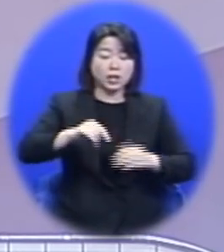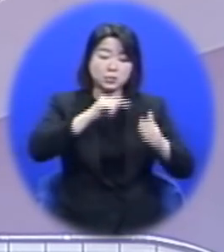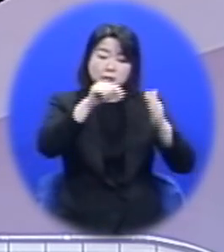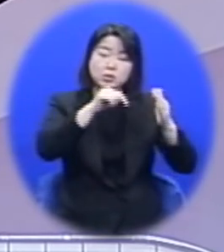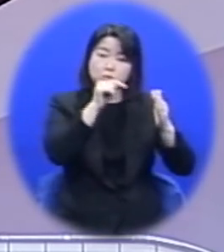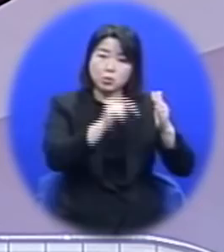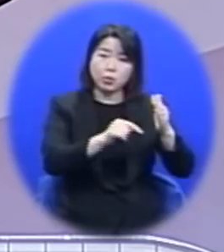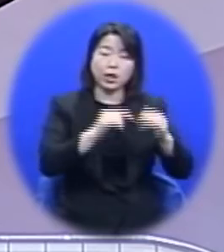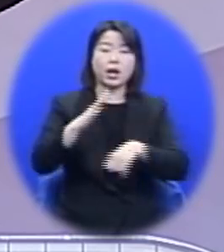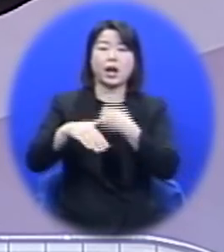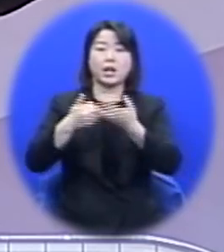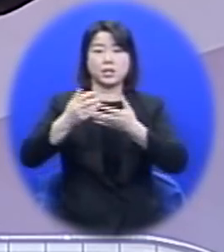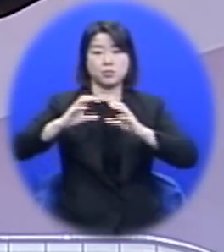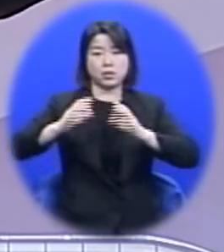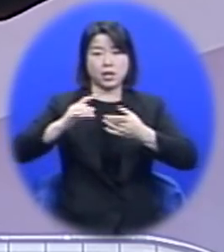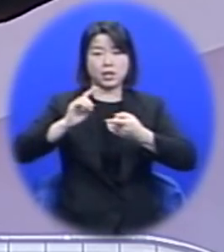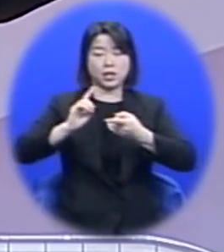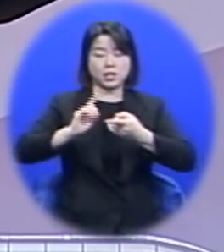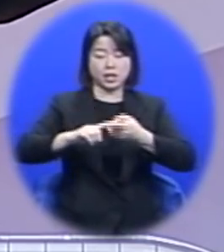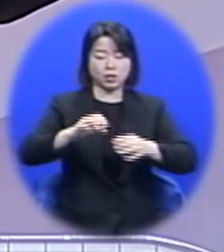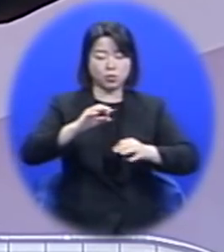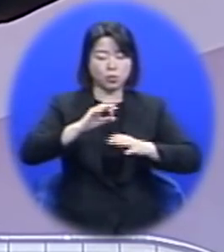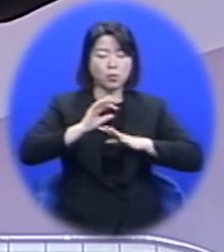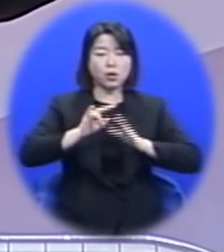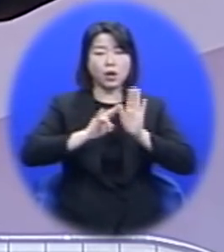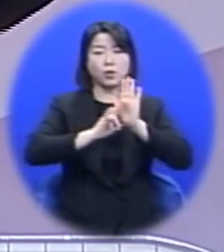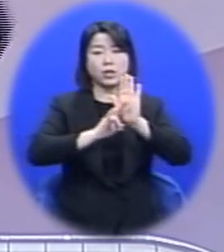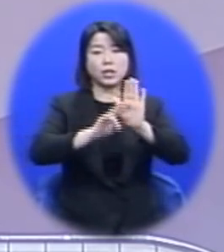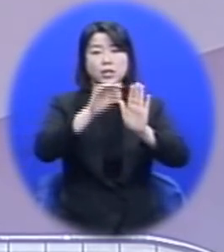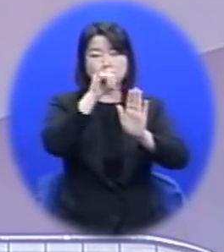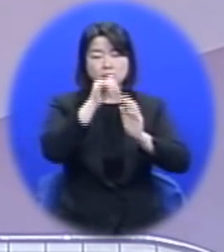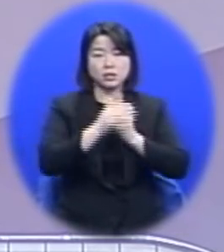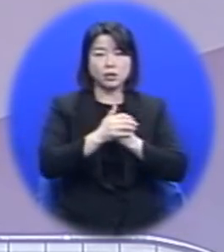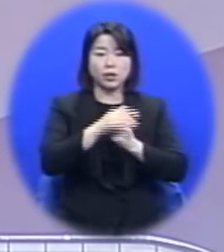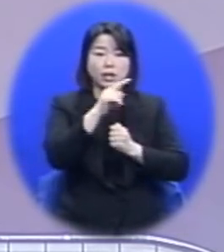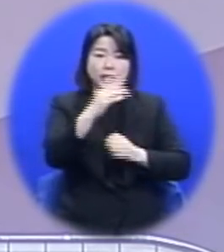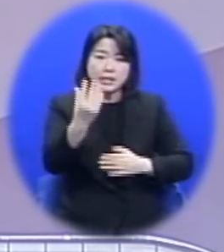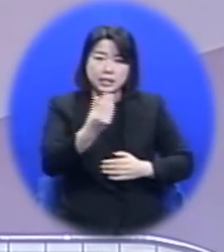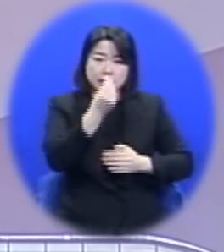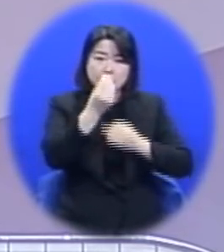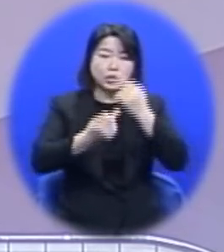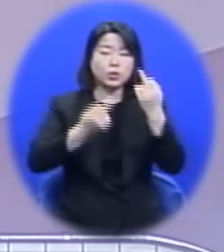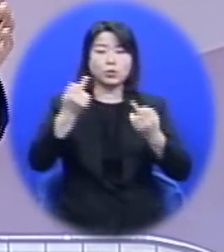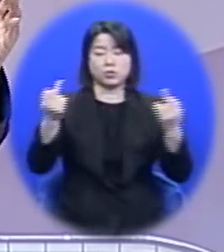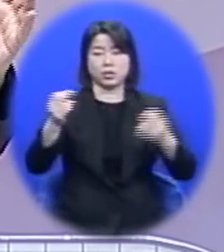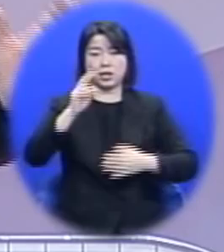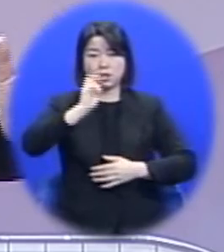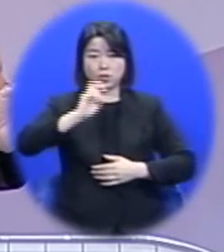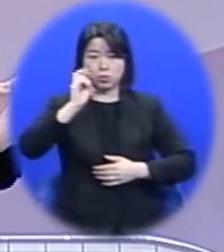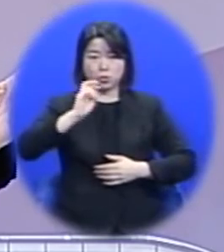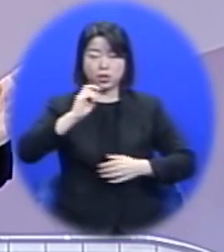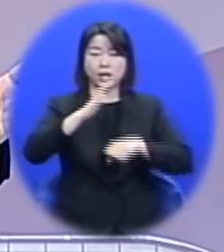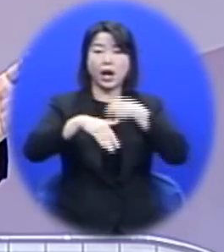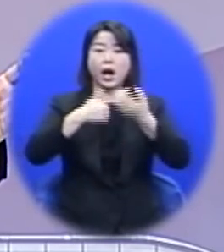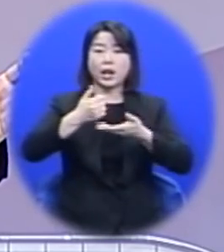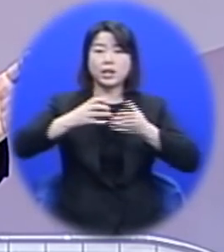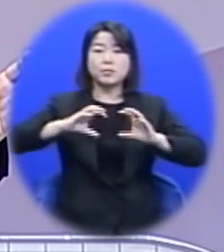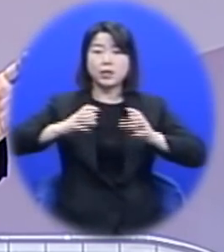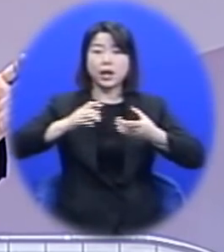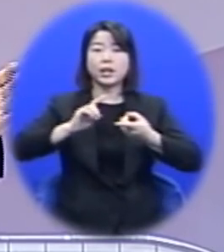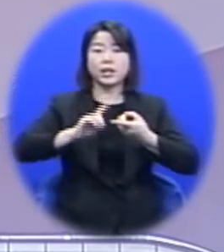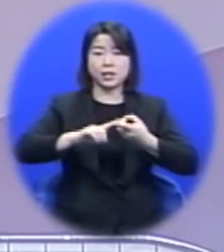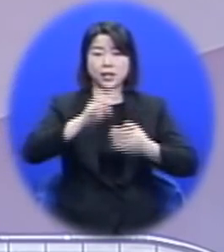하나님의 나라에 대한 놀라운 계시가 담겨져 있습니다. 그래서 이 시온산의 노래는 하나님의 나라에 대한